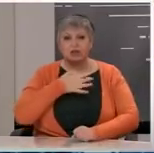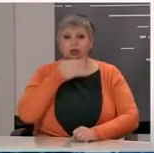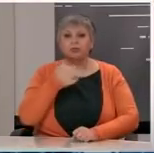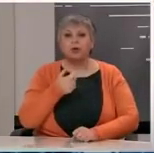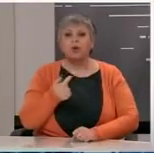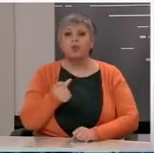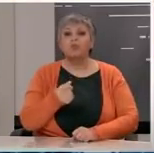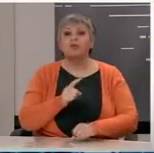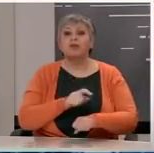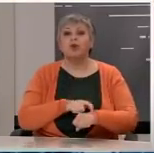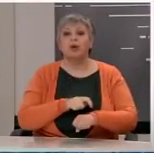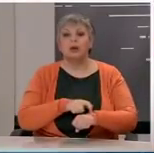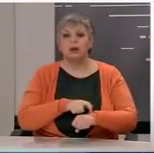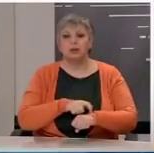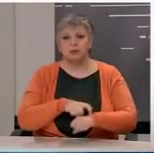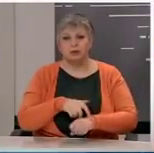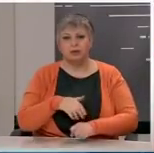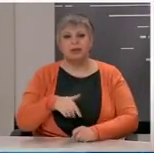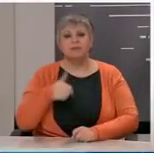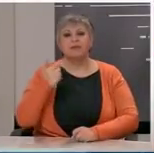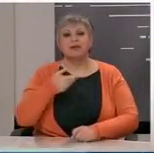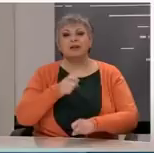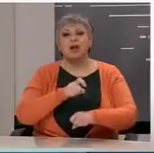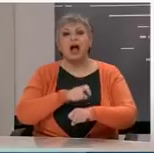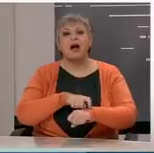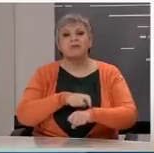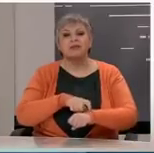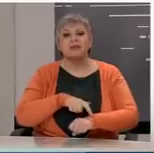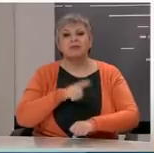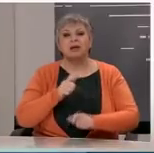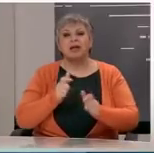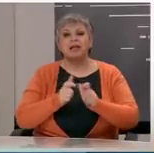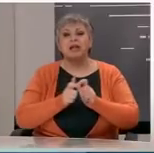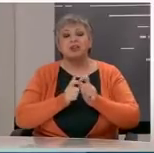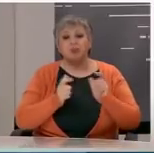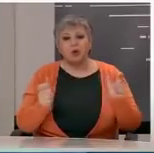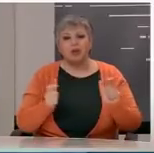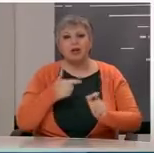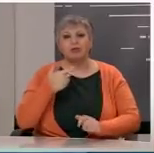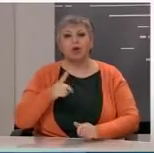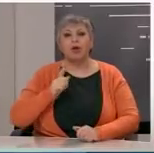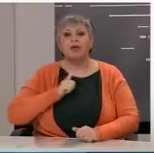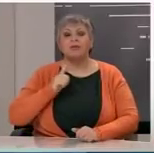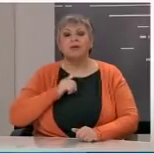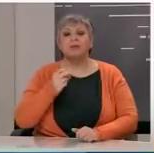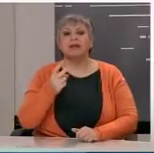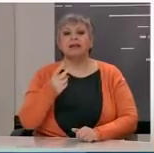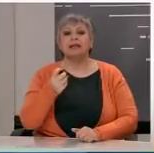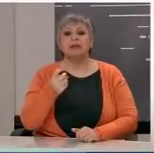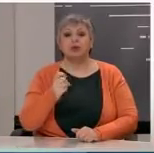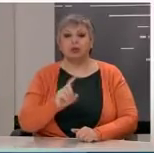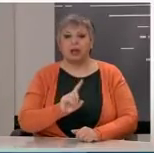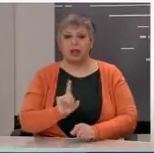μία ανακοίνωση στο σώμα. Περιμένει ένα σχολείο. Έχει πάνω από 20 λεπτά. Σας ενημερώνω και εσάς ότι από το 20 λεπτό που